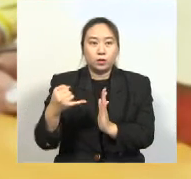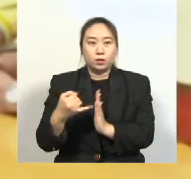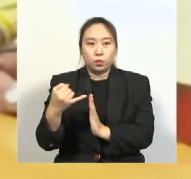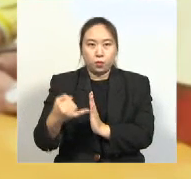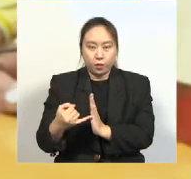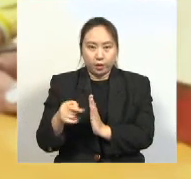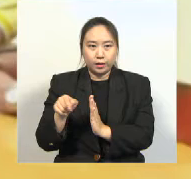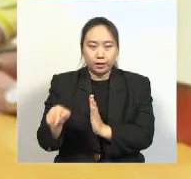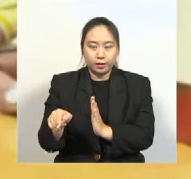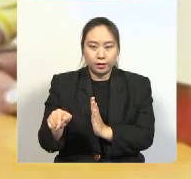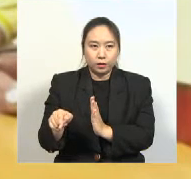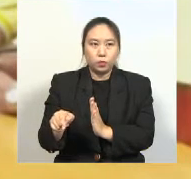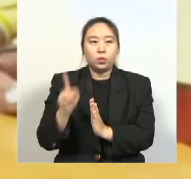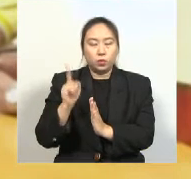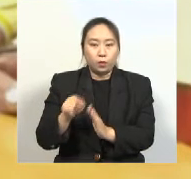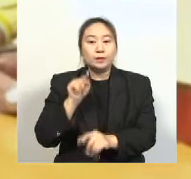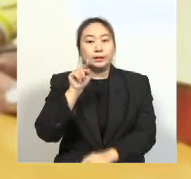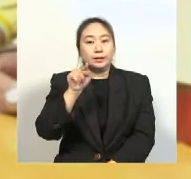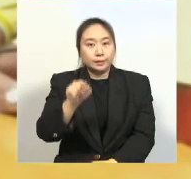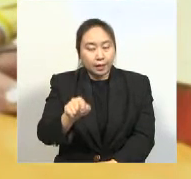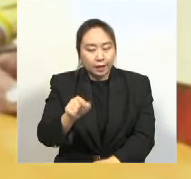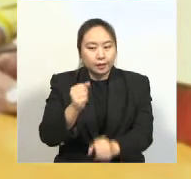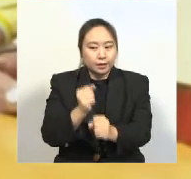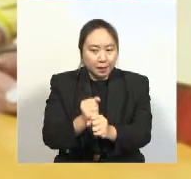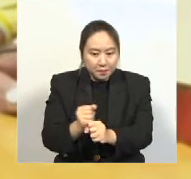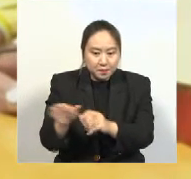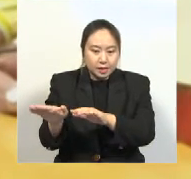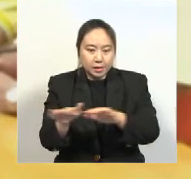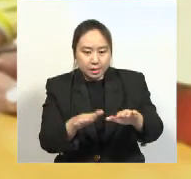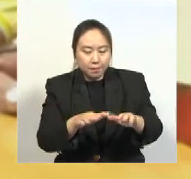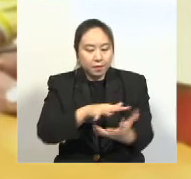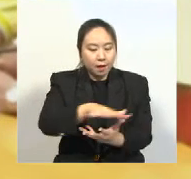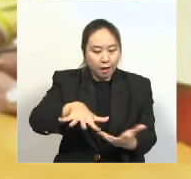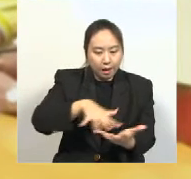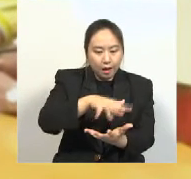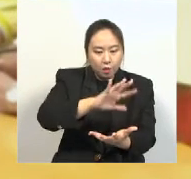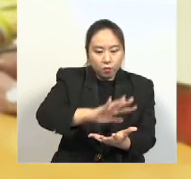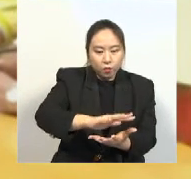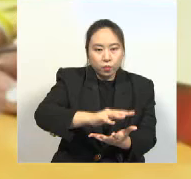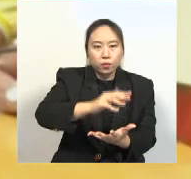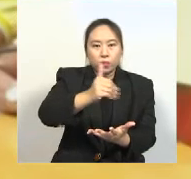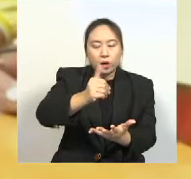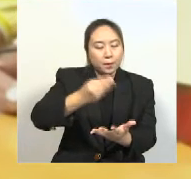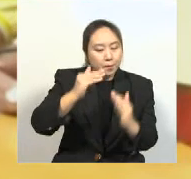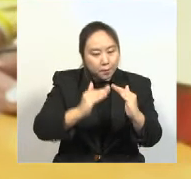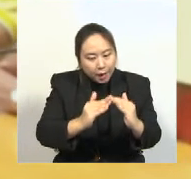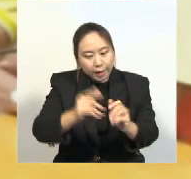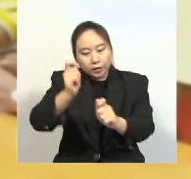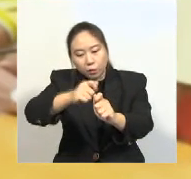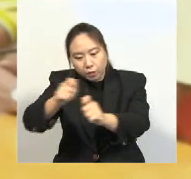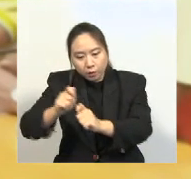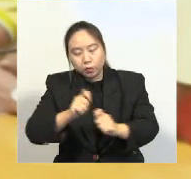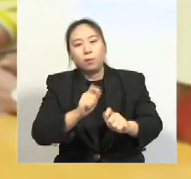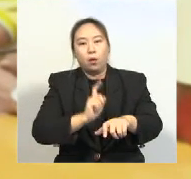จะต้องนะครับสั่งการเรื่องของการเตรียมฟื้นฟูหมดฟื้นฟูแล้วก็หมดเยียวยาที่ต้องดำเนินการทั้งให้ทันเวลา